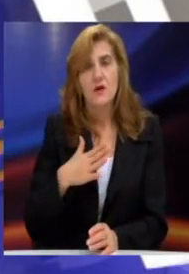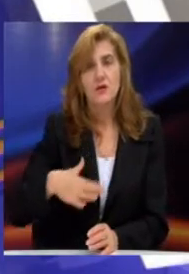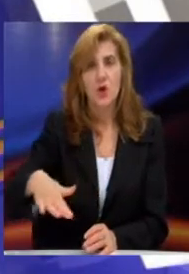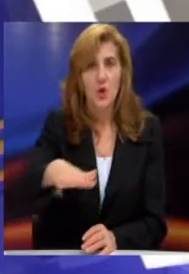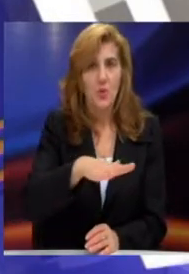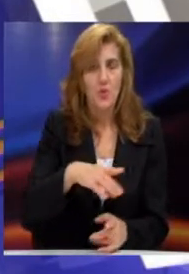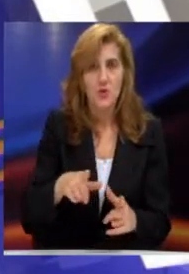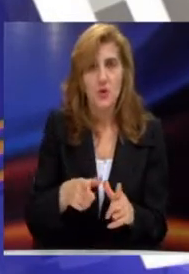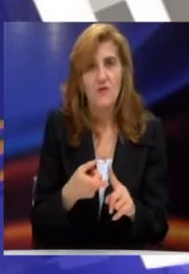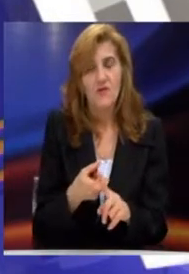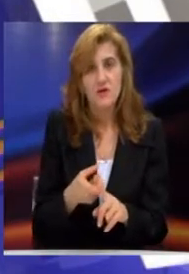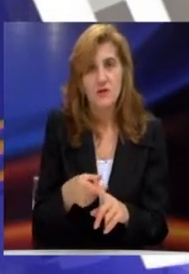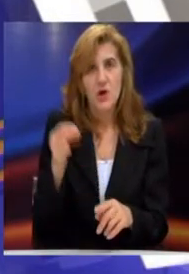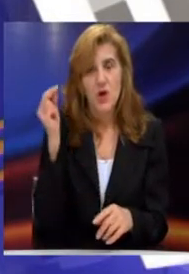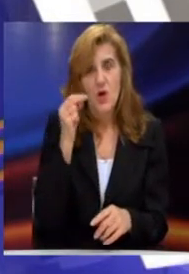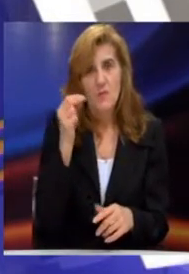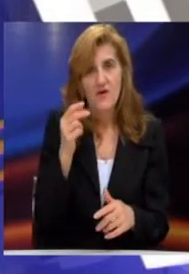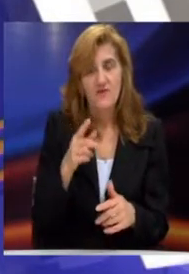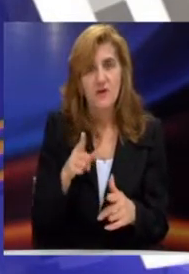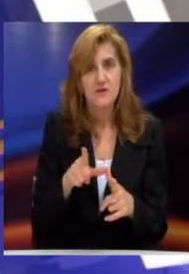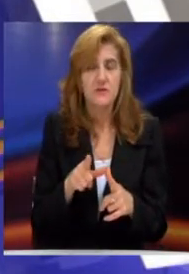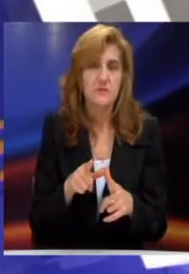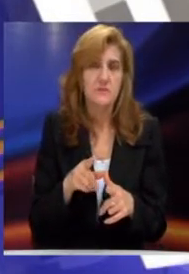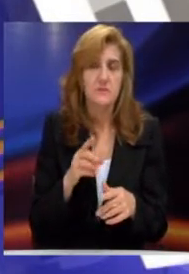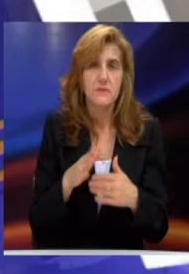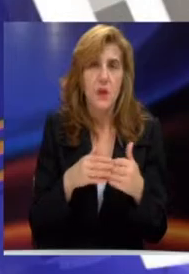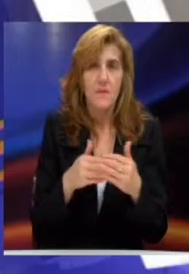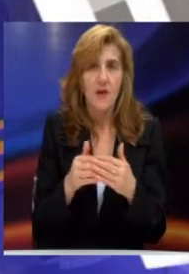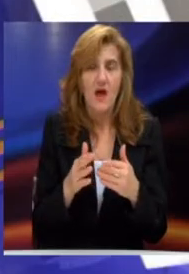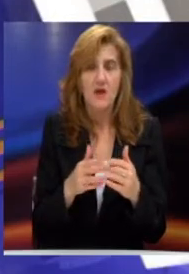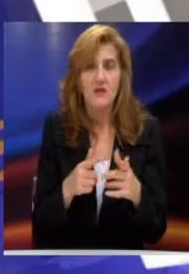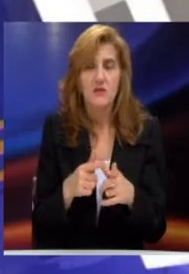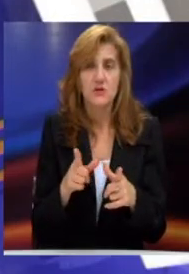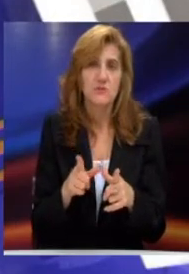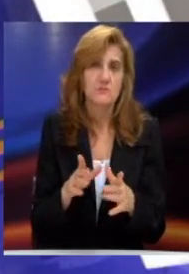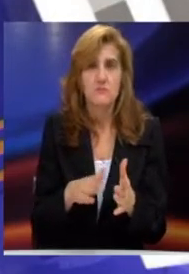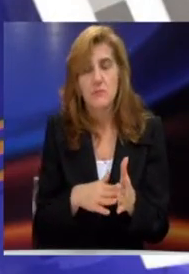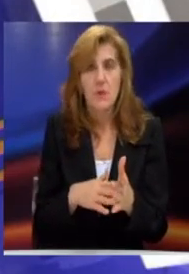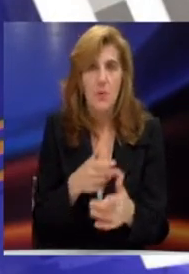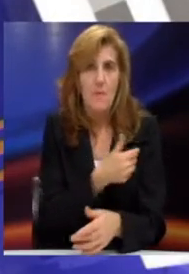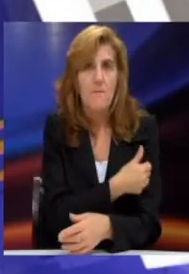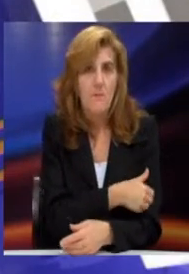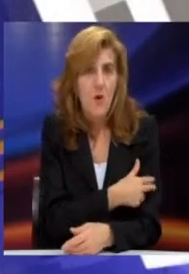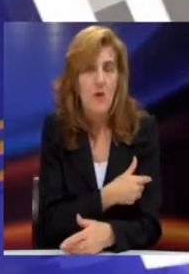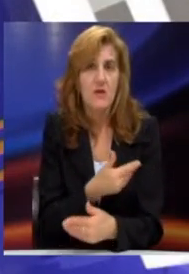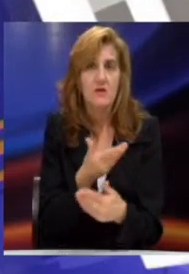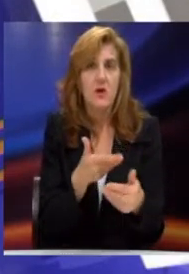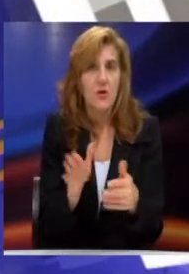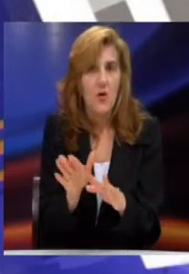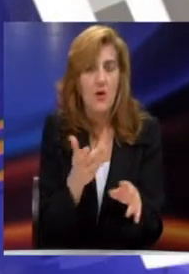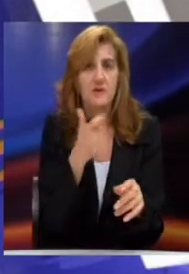učenika u okviru obaveznog oblika vida nastave, znači praktičnog dela, na primjer u bolnici,